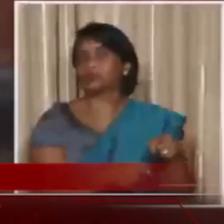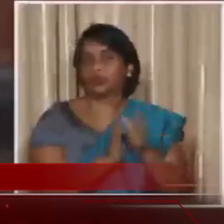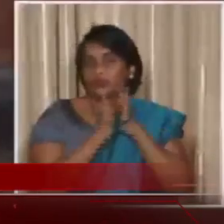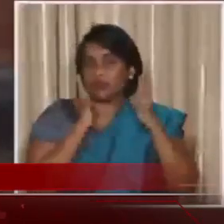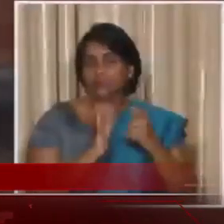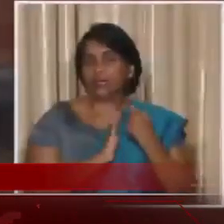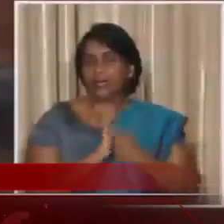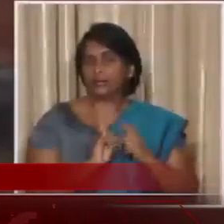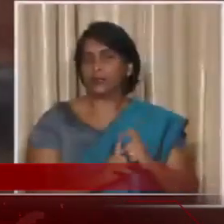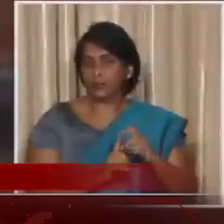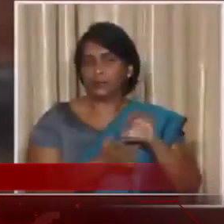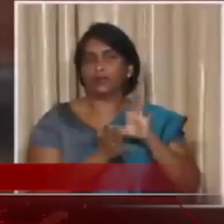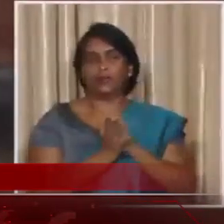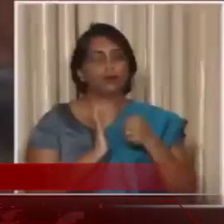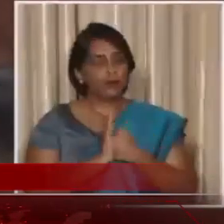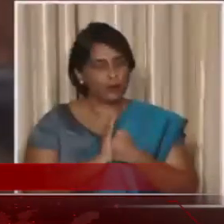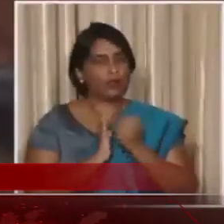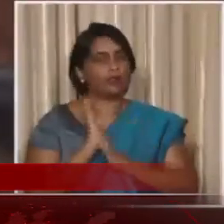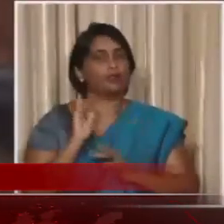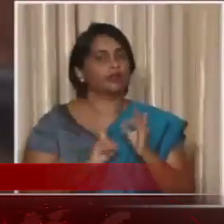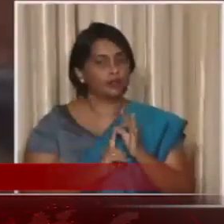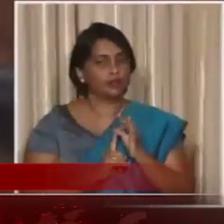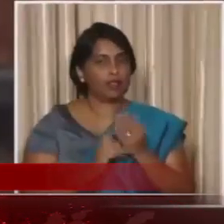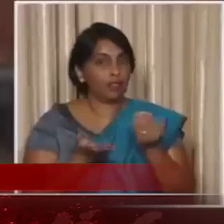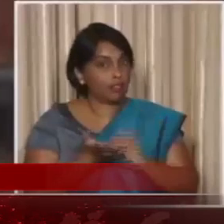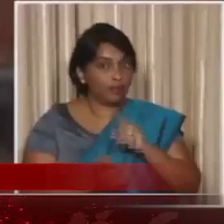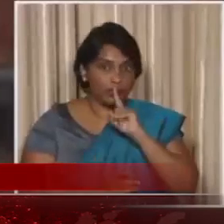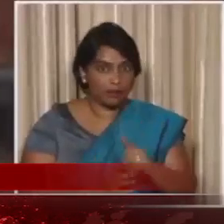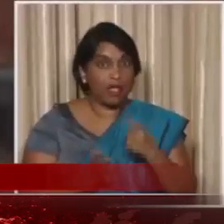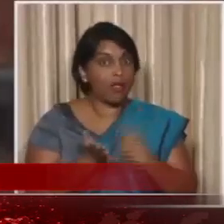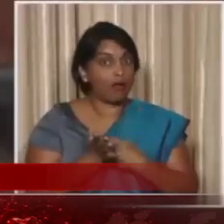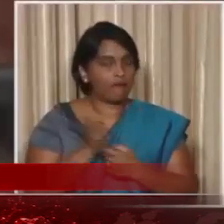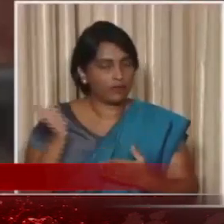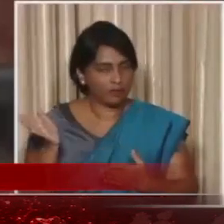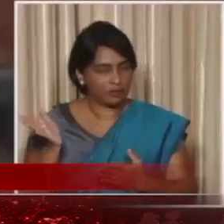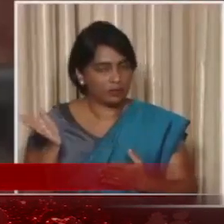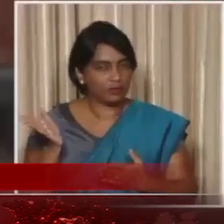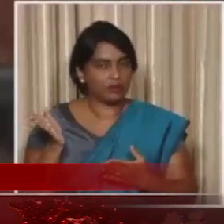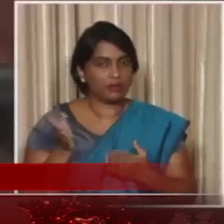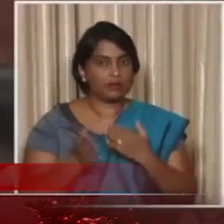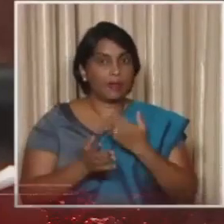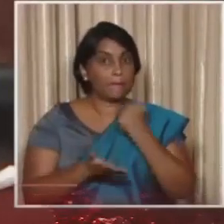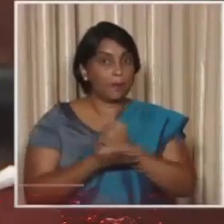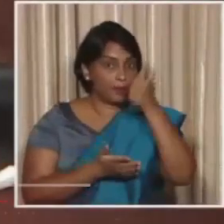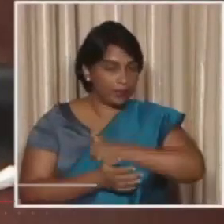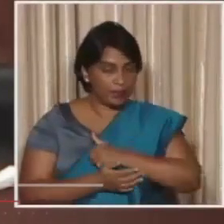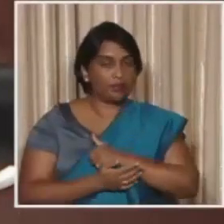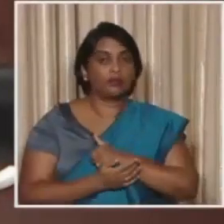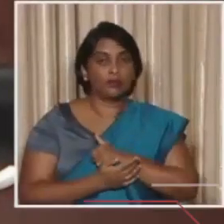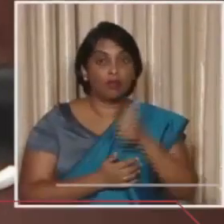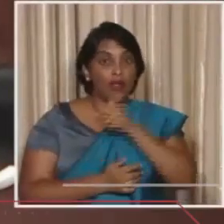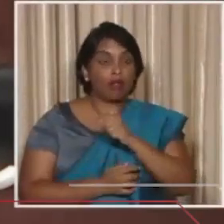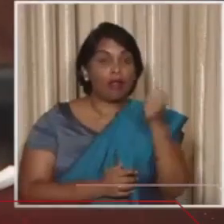itu asam mata karena garu menteri tuh mani tahu orang kian nangun Ravi Karno naik gaw bandung kari arah